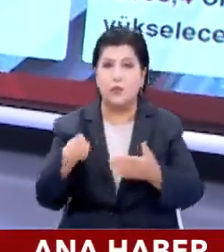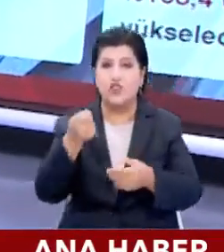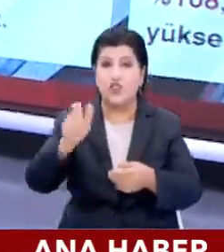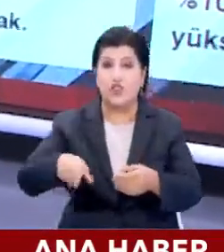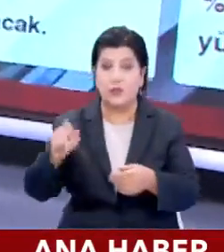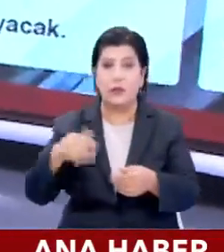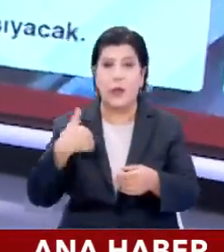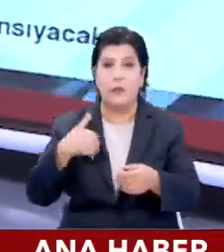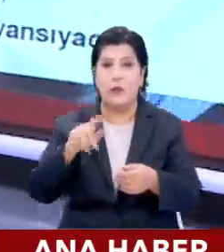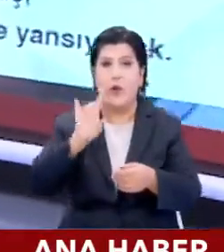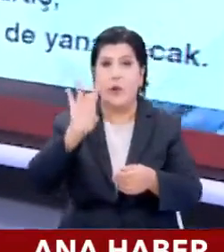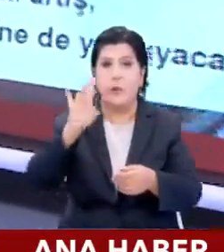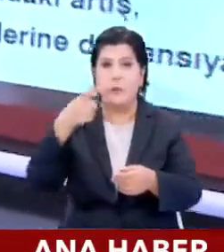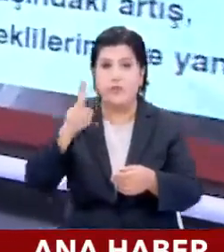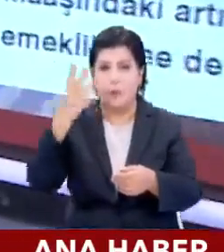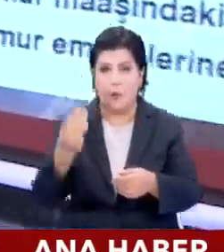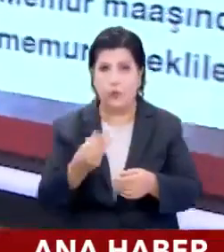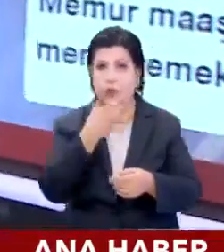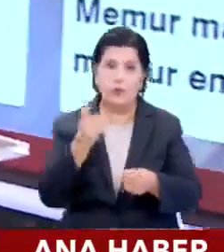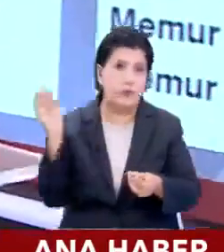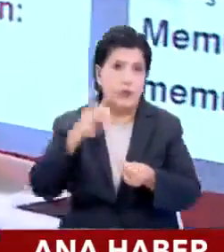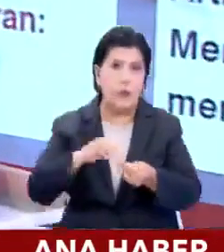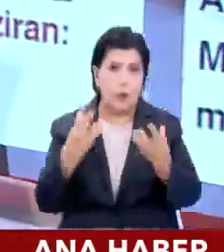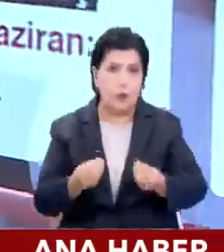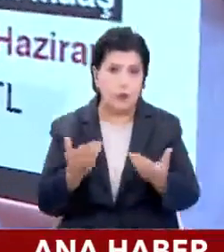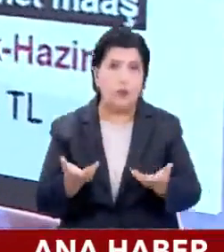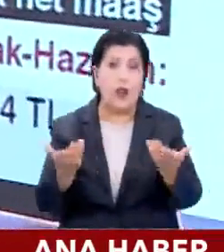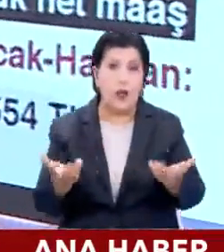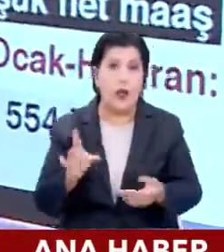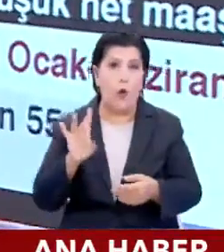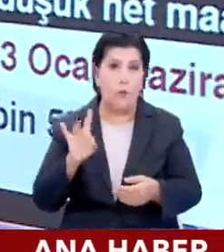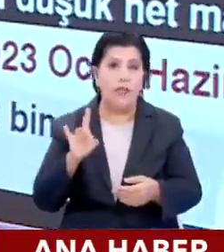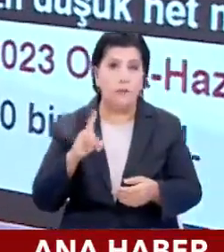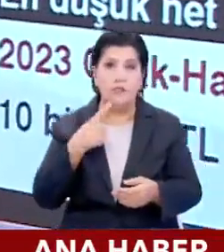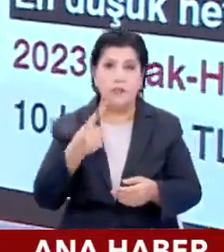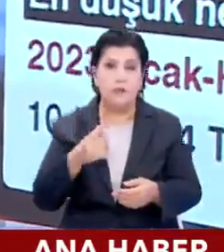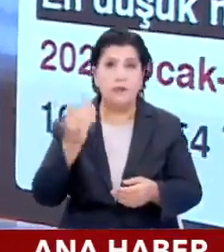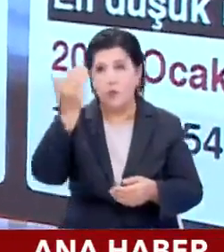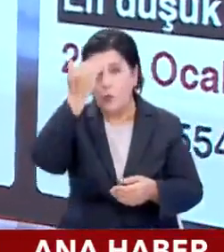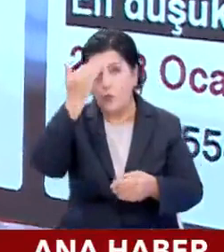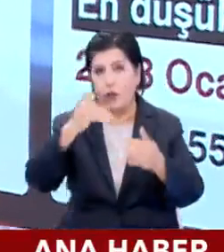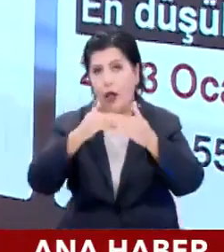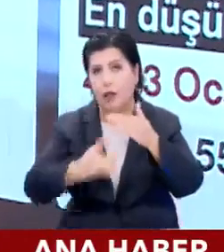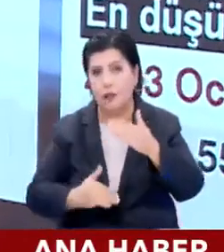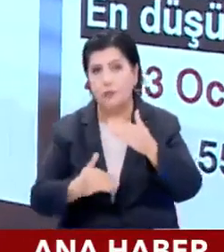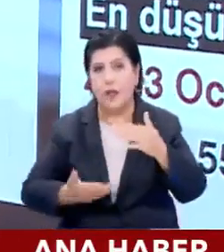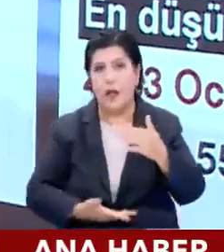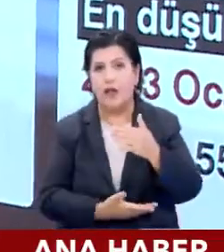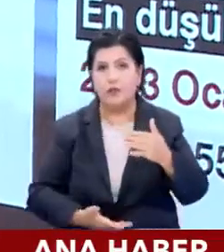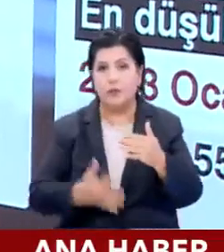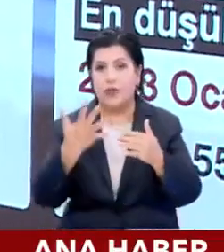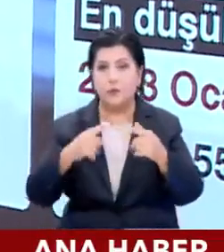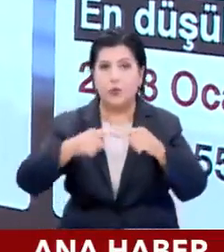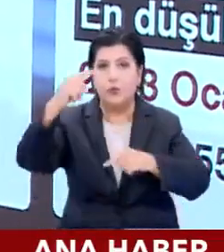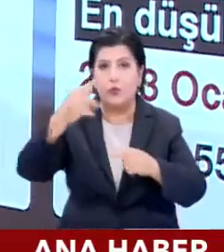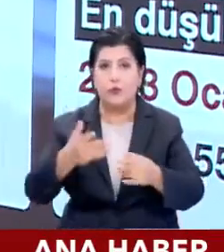işçilerde kamu işçilerinde 15.000 lira oldu güzel bir artış bu fakat 15.000 lira dediğim gibi yoksulluk sınırının altında açlık sınırında 5.000